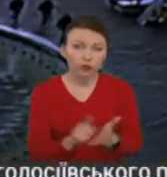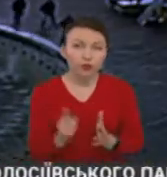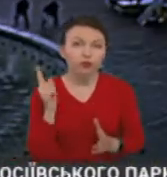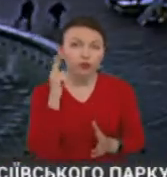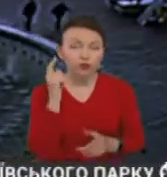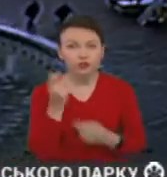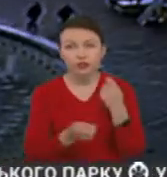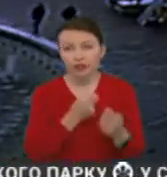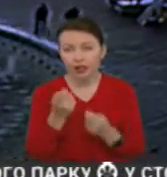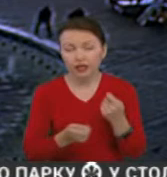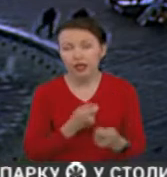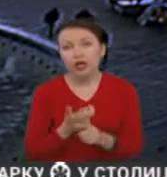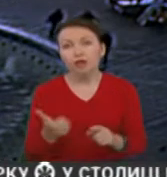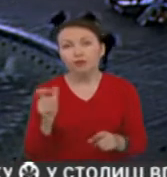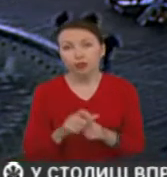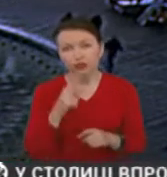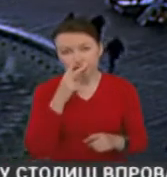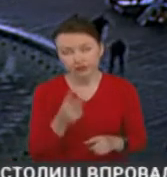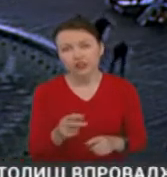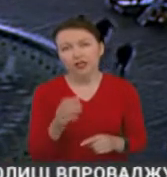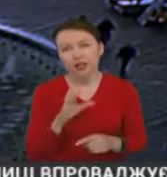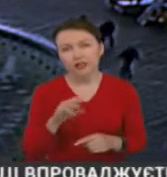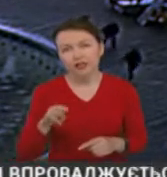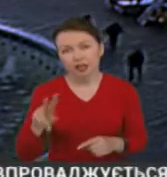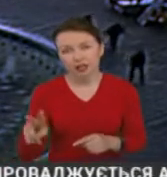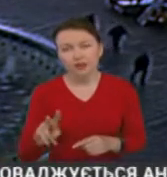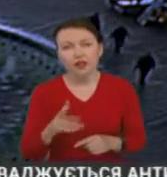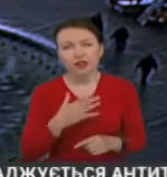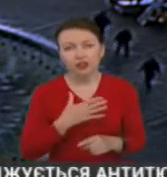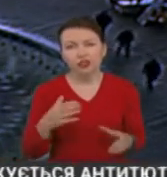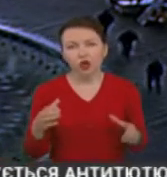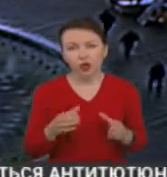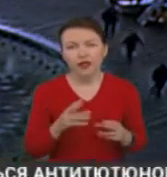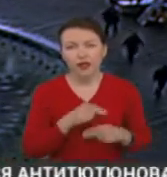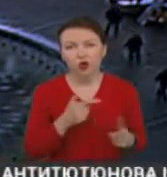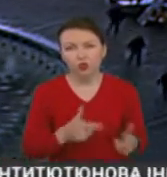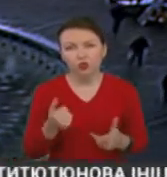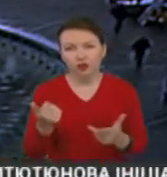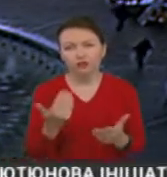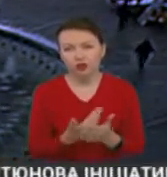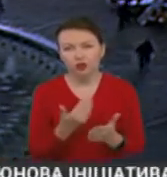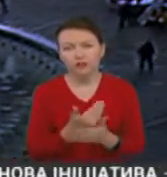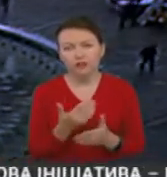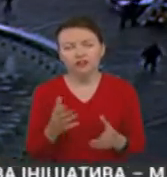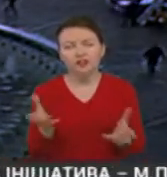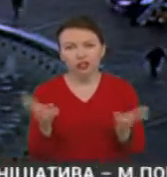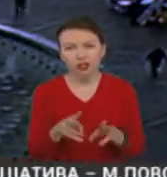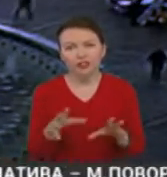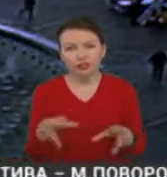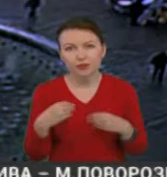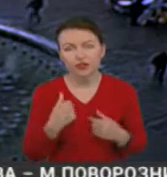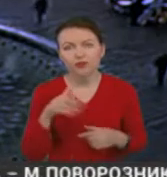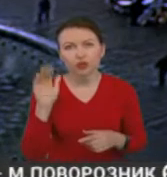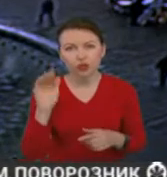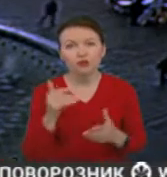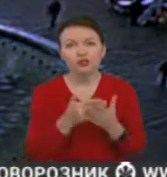почуєте деталі. Більше дивіться вже в СТН. Наші колеги готують для вас вже випуск. Залишайтеся з нами. Я ж